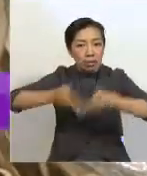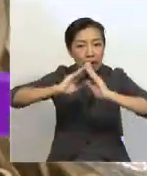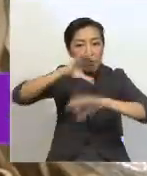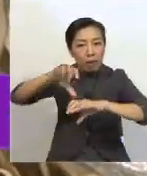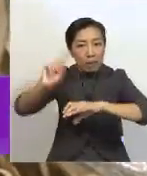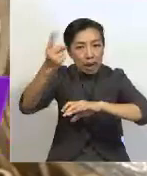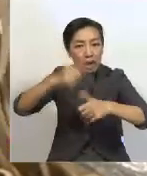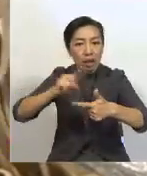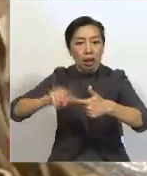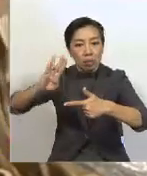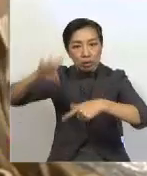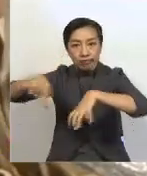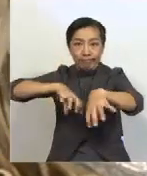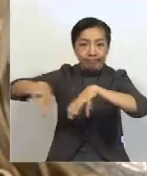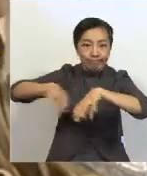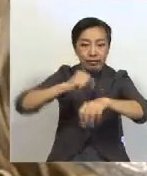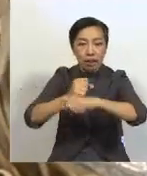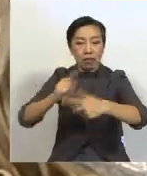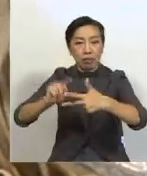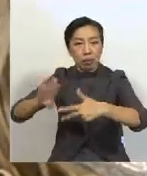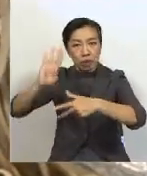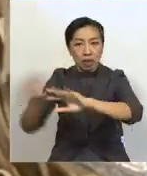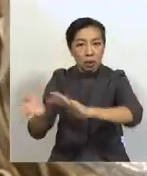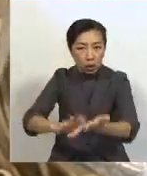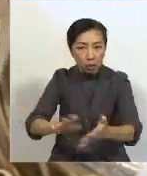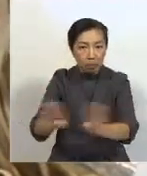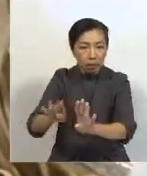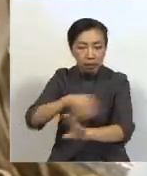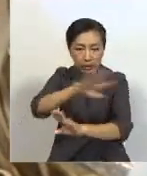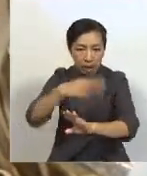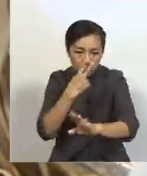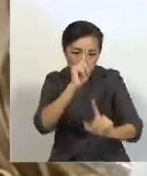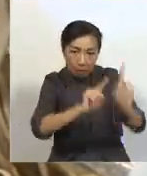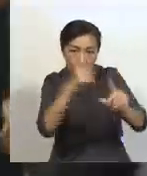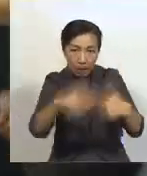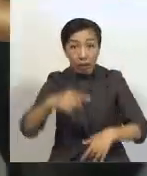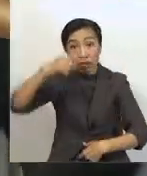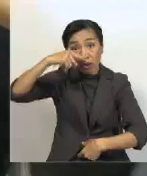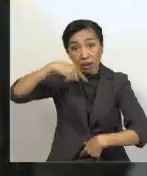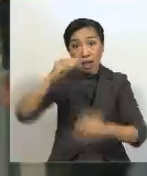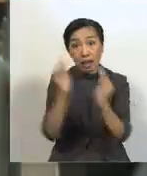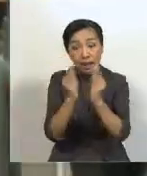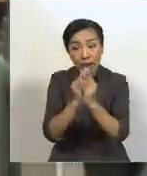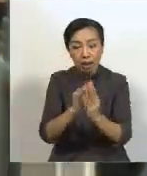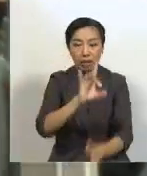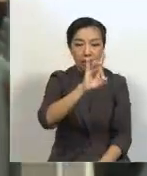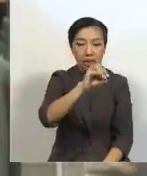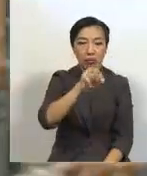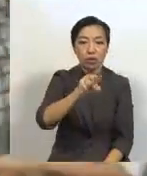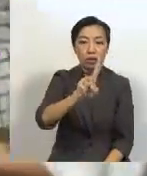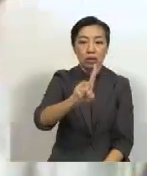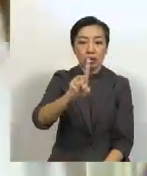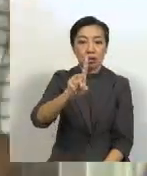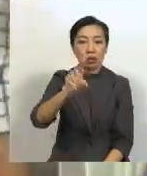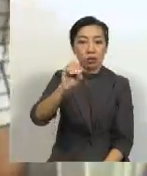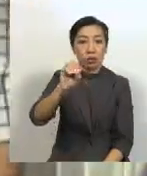การดำเนินธุรกิจแล้วก็การเลิกธุรกิจรวม10ด้านด้วยกันประเทศไทยค่ะไปดูคะแนนของไทยกัน 80.10 คะ